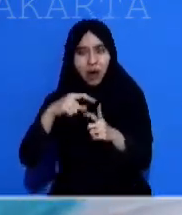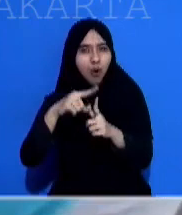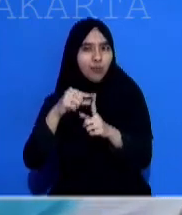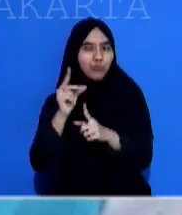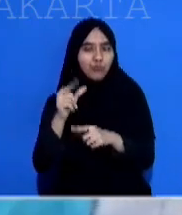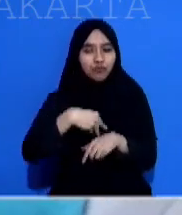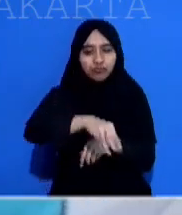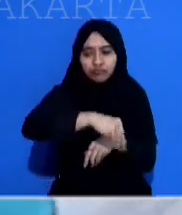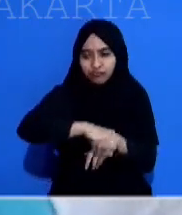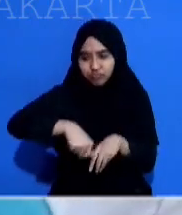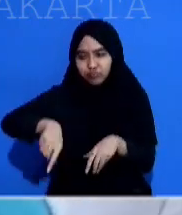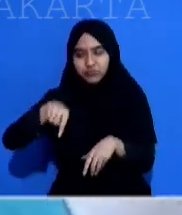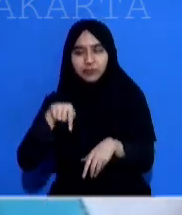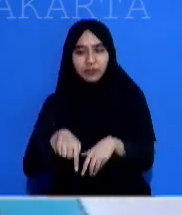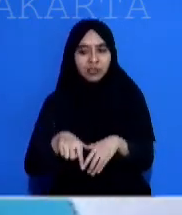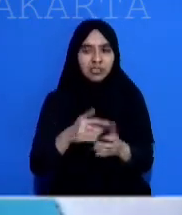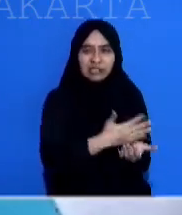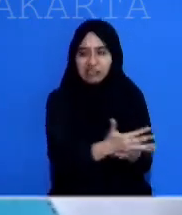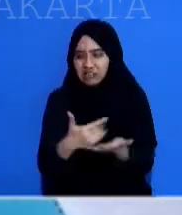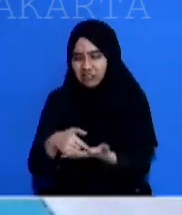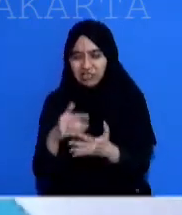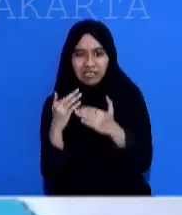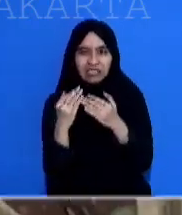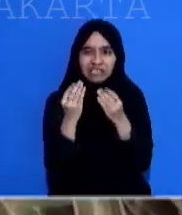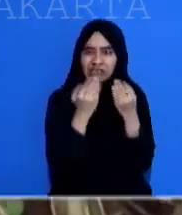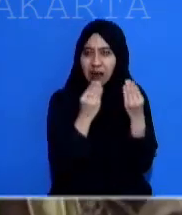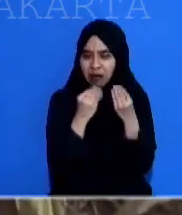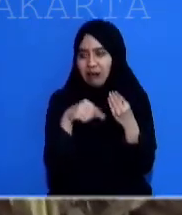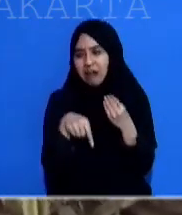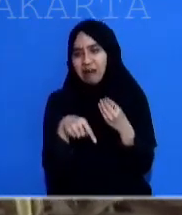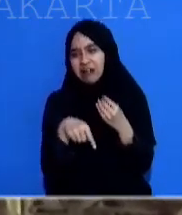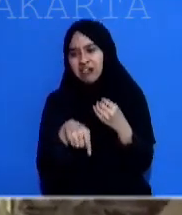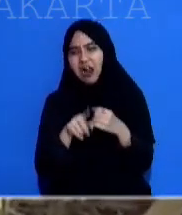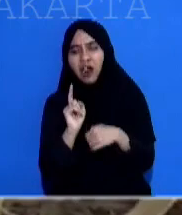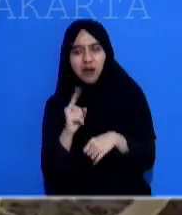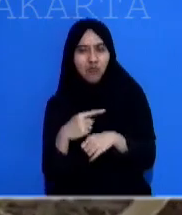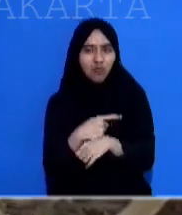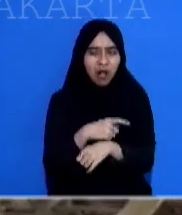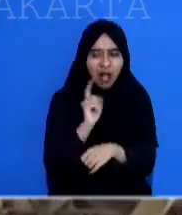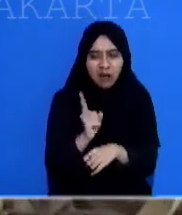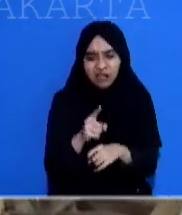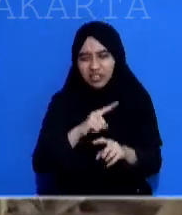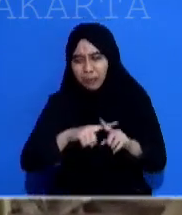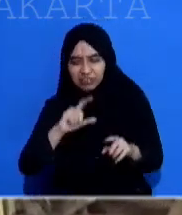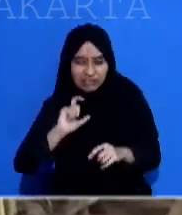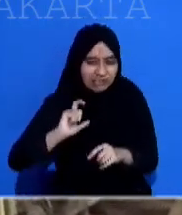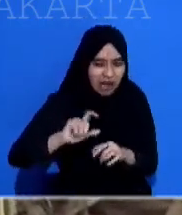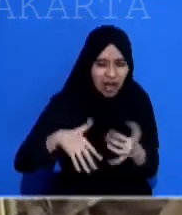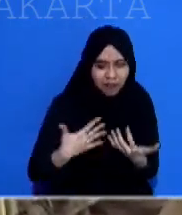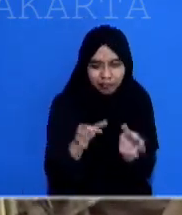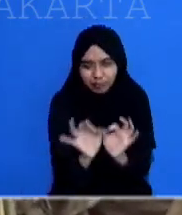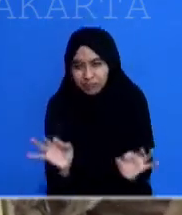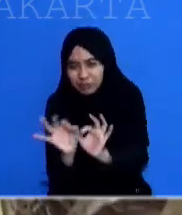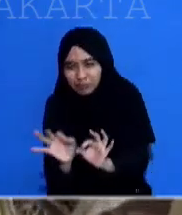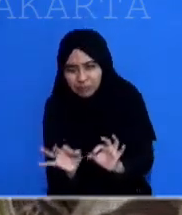ing purwakaning mangsa tanem kapengker tanaman jagungipun katara omo uler ananging awit pangrimatanipun ingkang sae kanthi